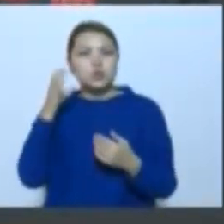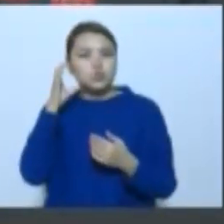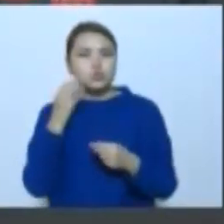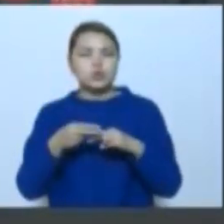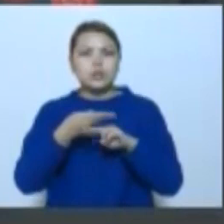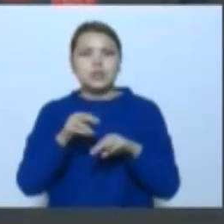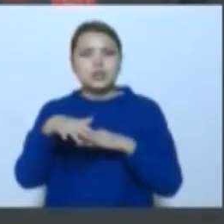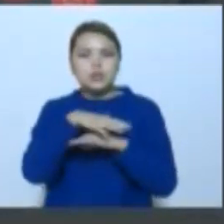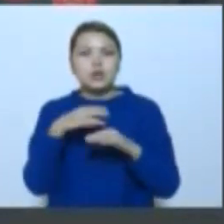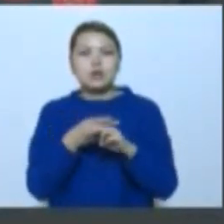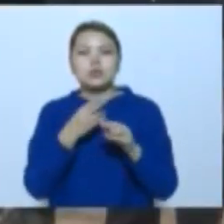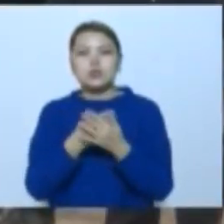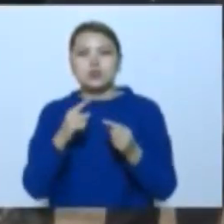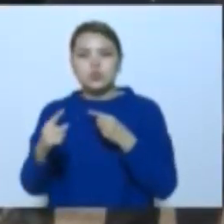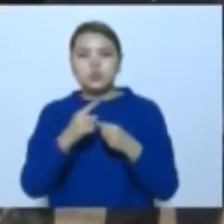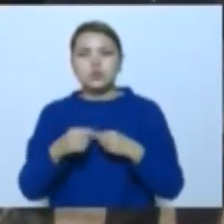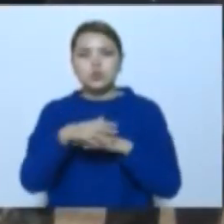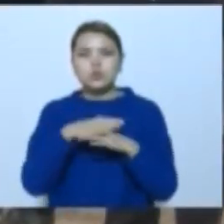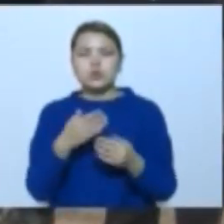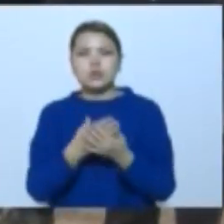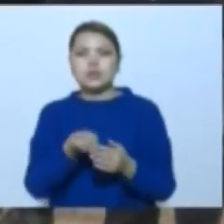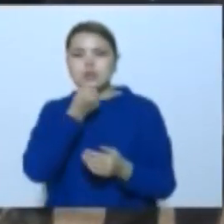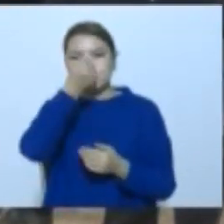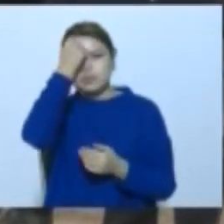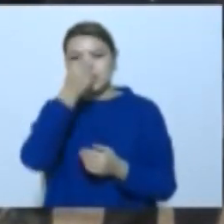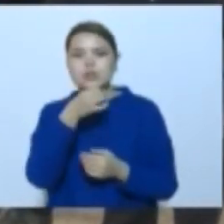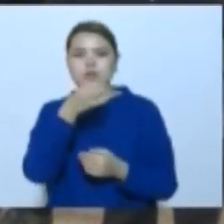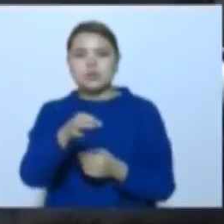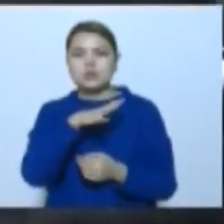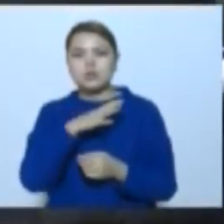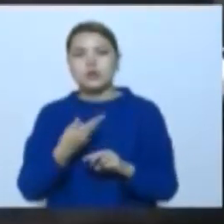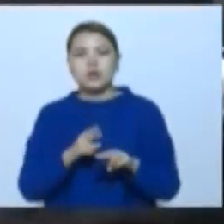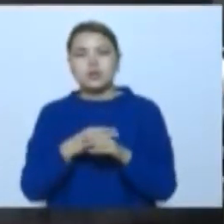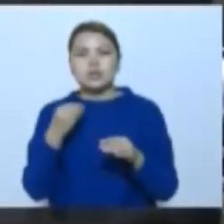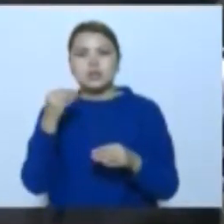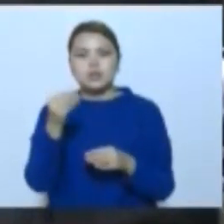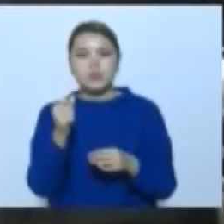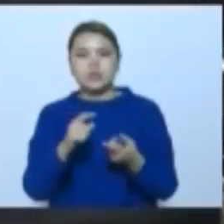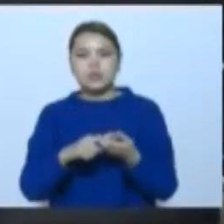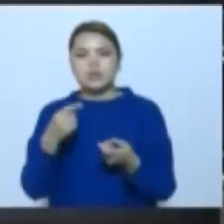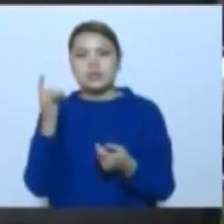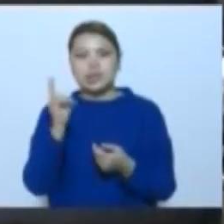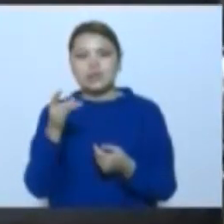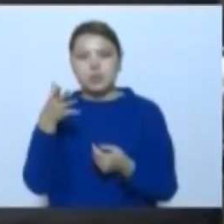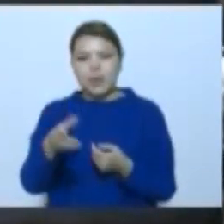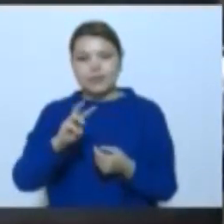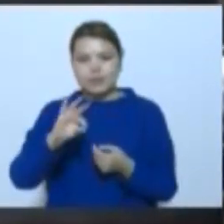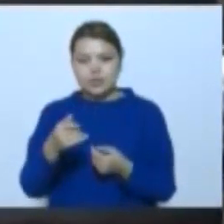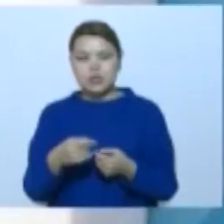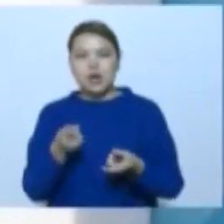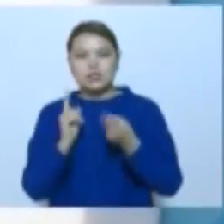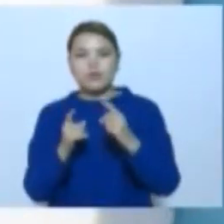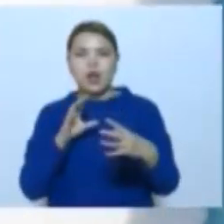передвижений между городом и районом население выразило благодарность сейчас стоимость проезда на такси 5000 теньге А на